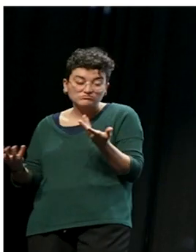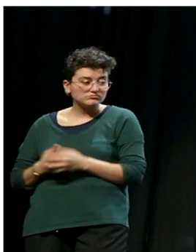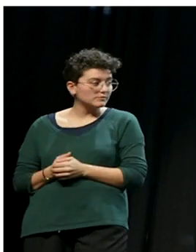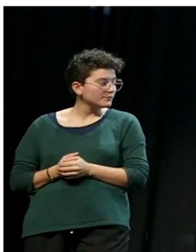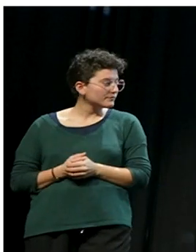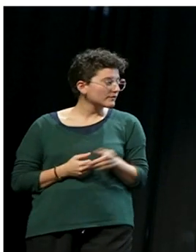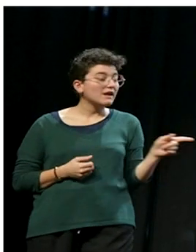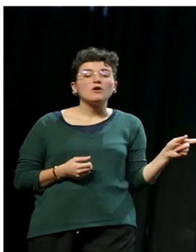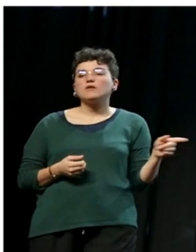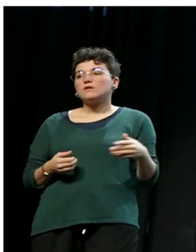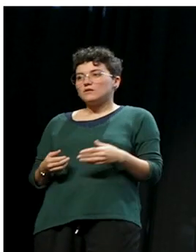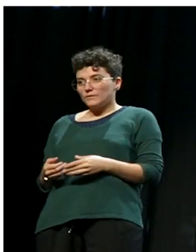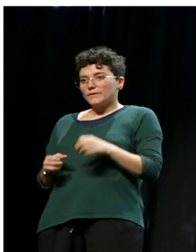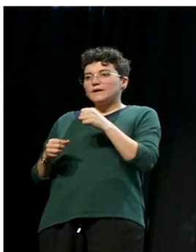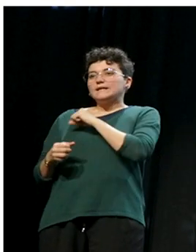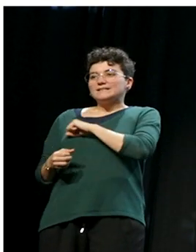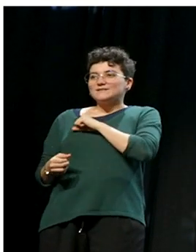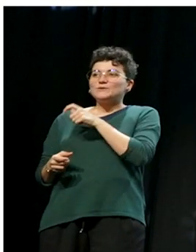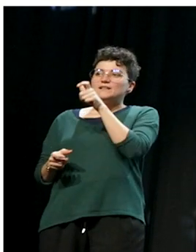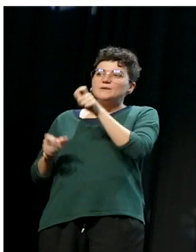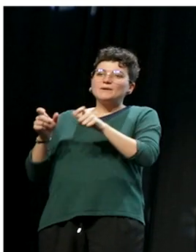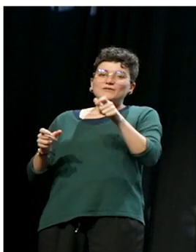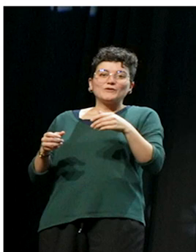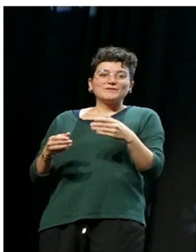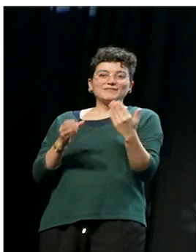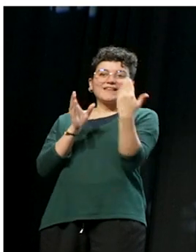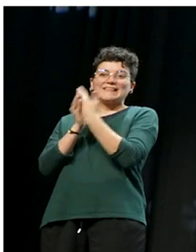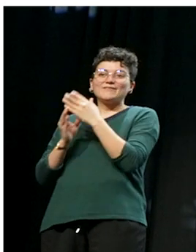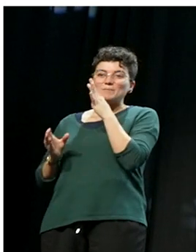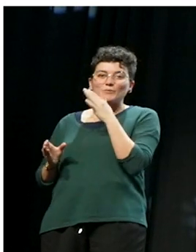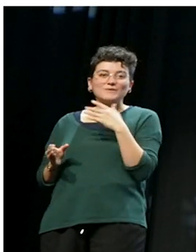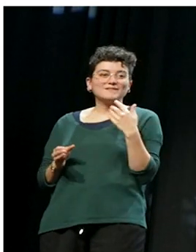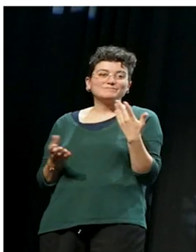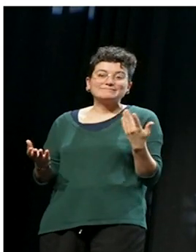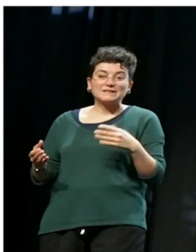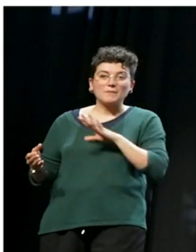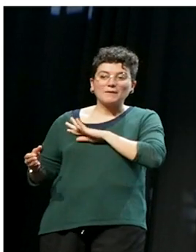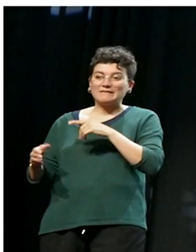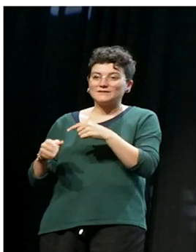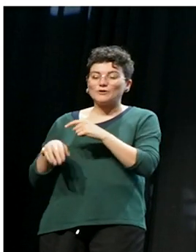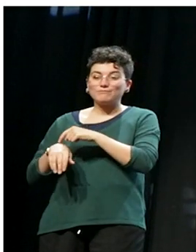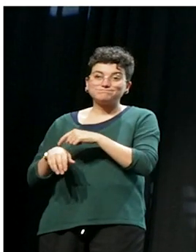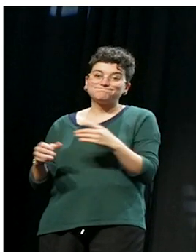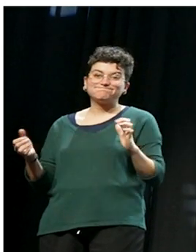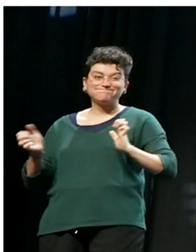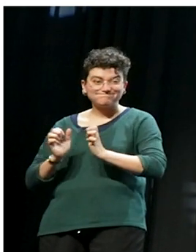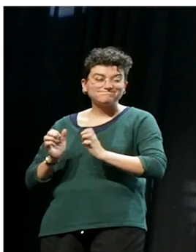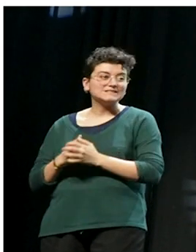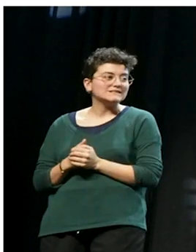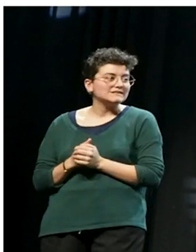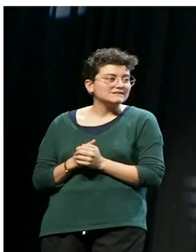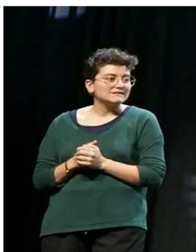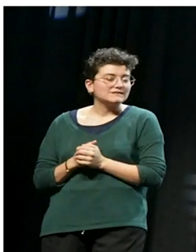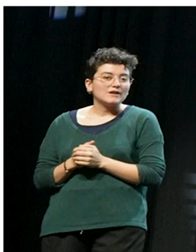qui n'ont pas pu intervenir. On est vraiment limité dans le temps. Merci à tous. Merci pour globalement la bonne tenue, parce que c'est vrai